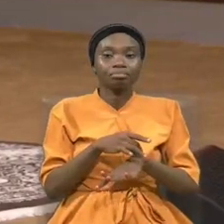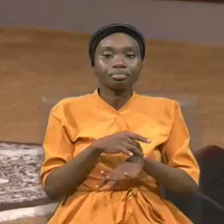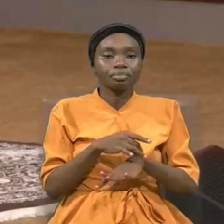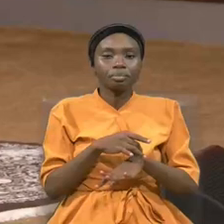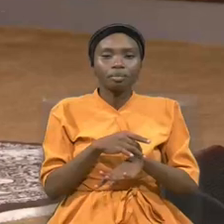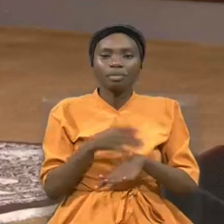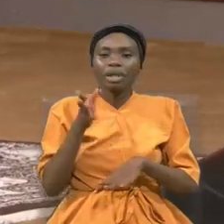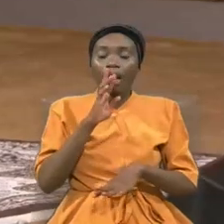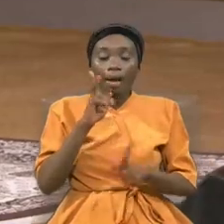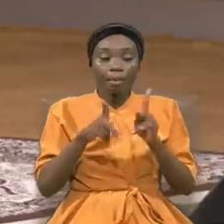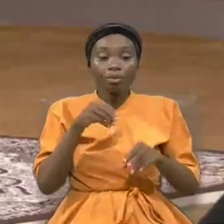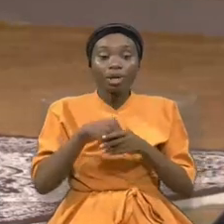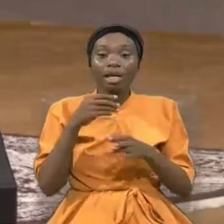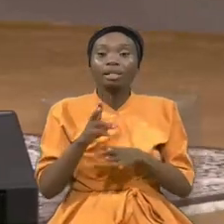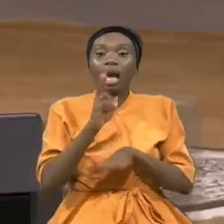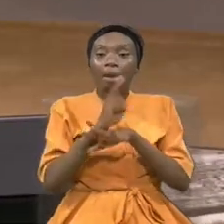Ouais, il y a des gens